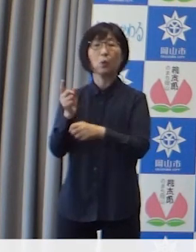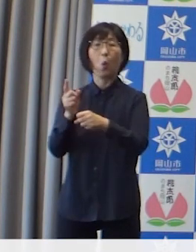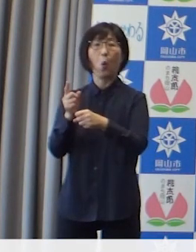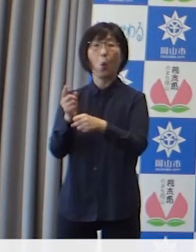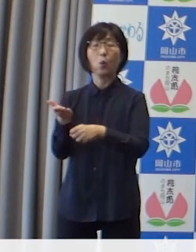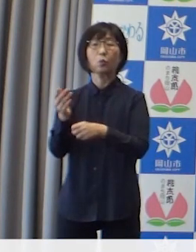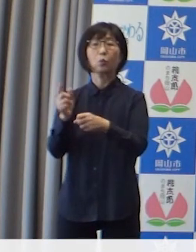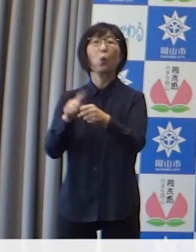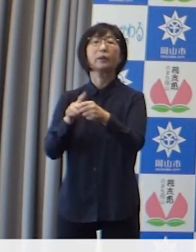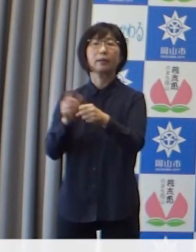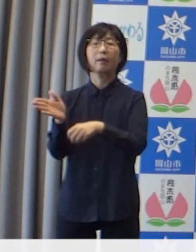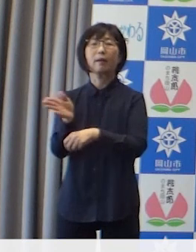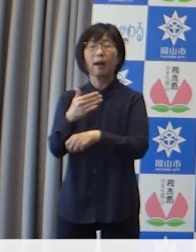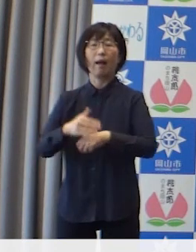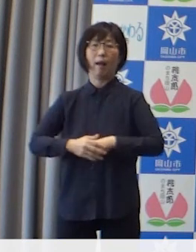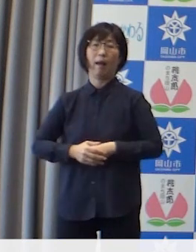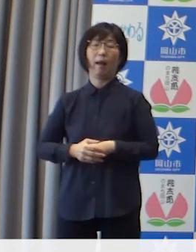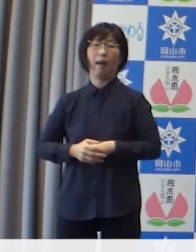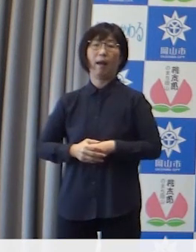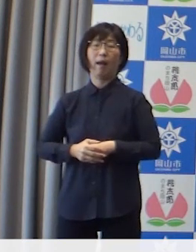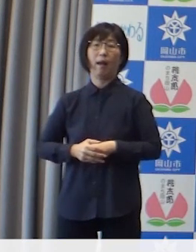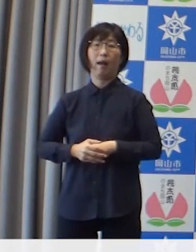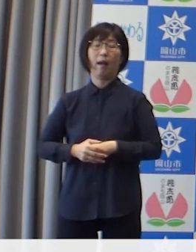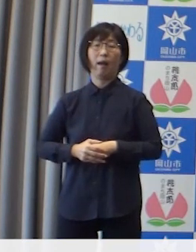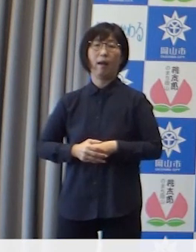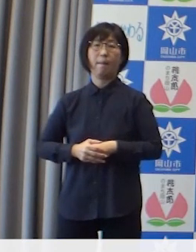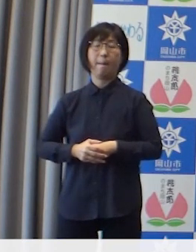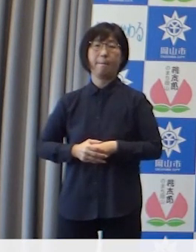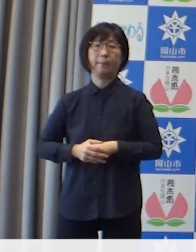かということでありますが、